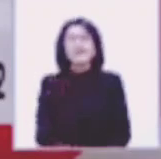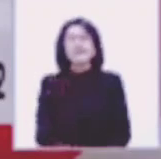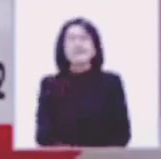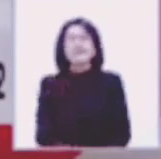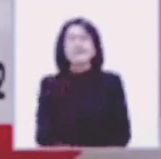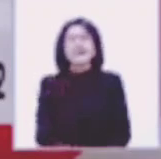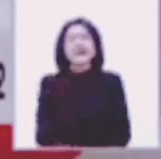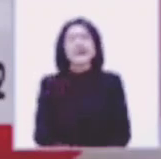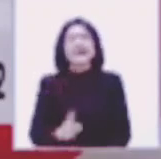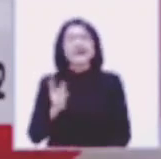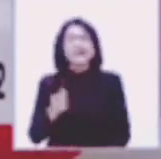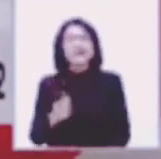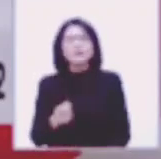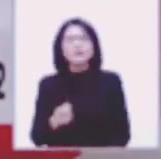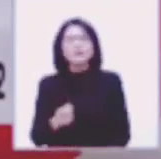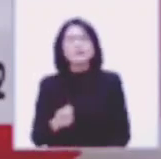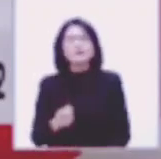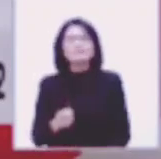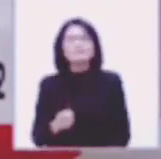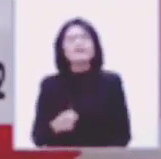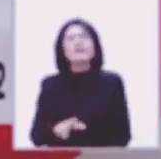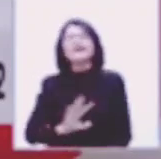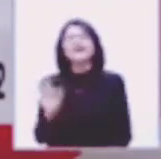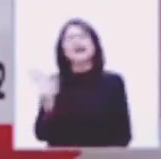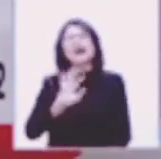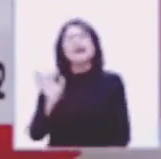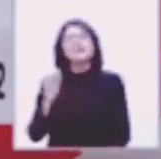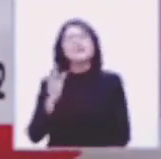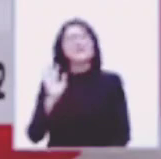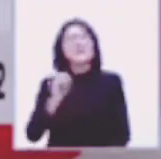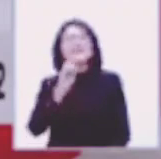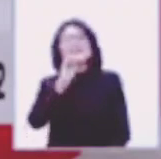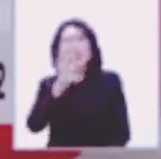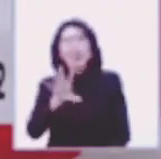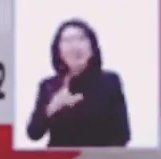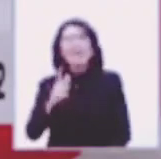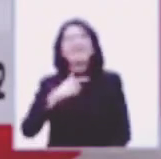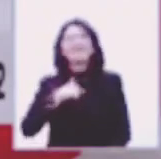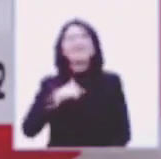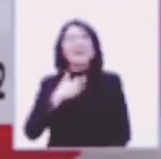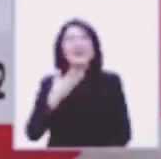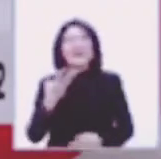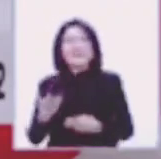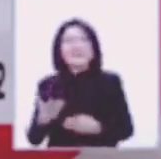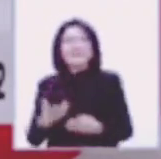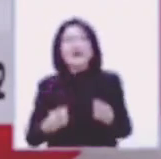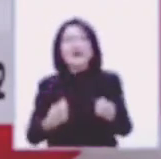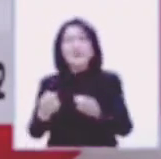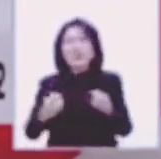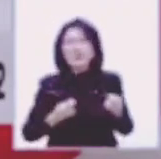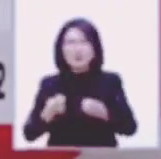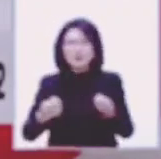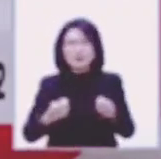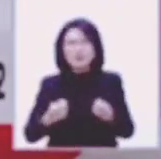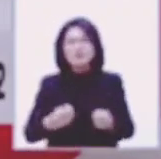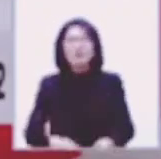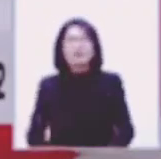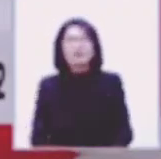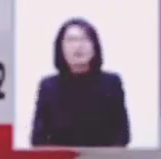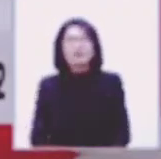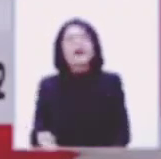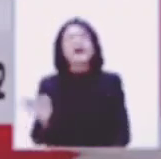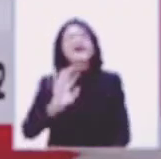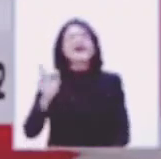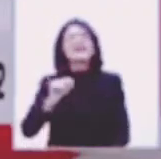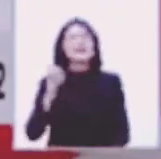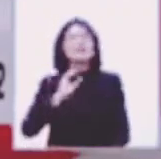recehan. Oleh sebab itu tidak layak dijawab menurut saya, dan oleh sebab itu saya kembalikan saja ke moderator. Ini ndak layak dijawab pertanyaan kayak